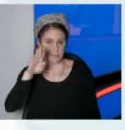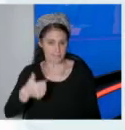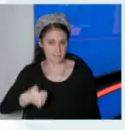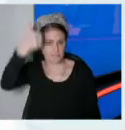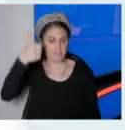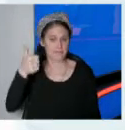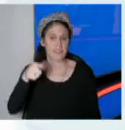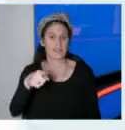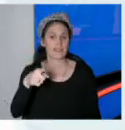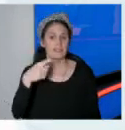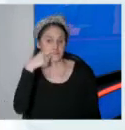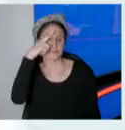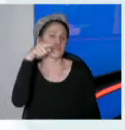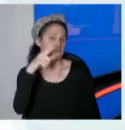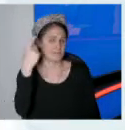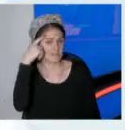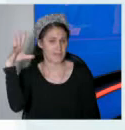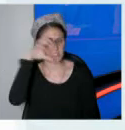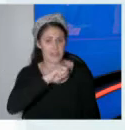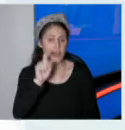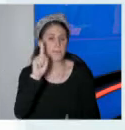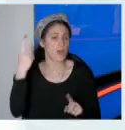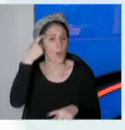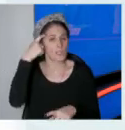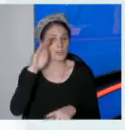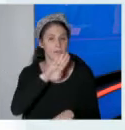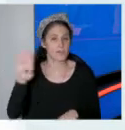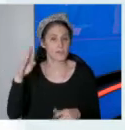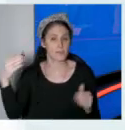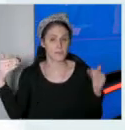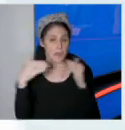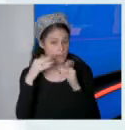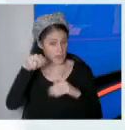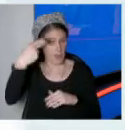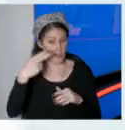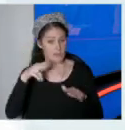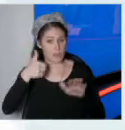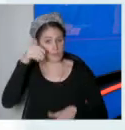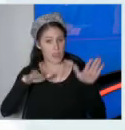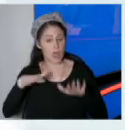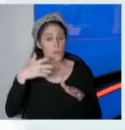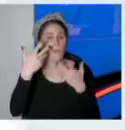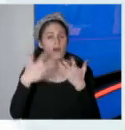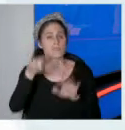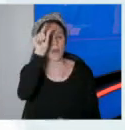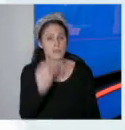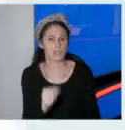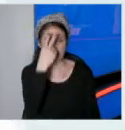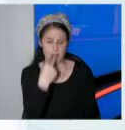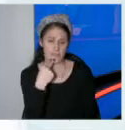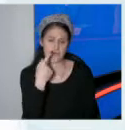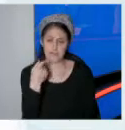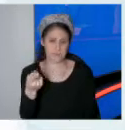התנסותם מביאה אותם למסקנה שכל מי שחושב שנתניהו מתאים להיות ראש ממשלה, הוא חסר עמוד שדרה ועיוור. פשוט איבדו את